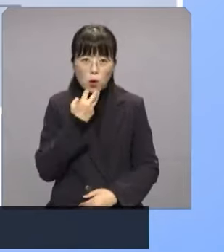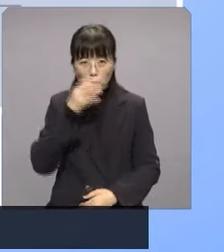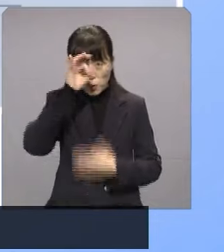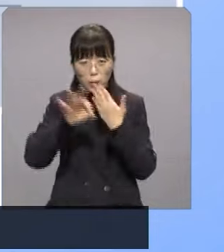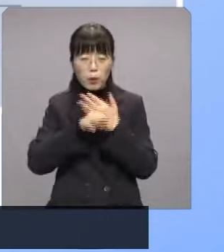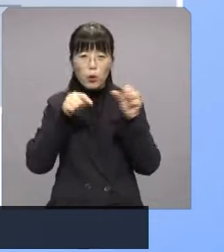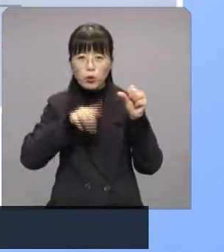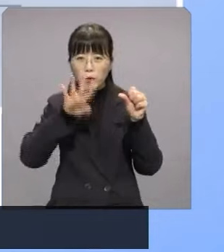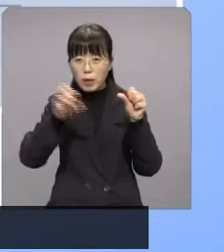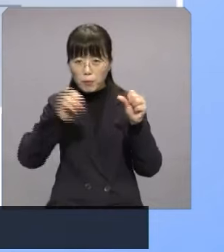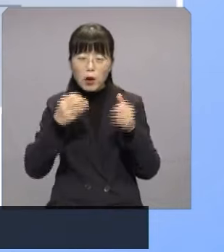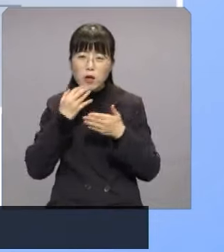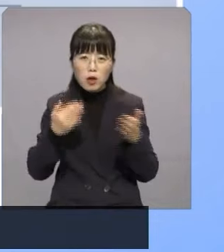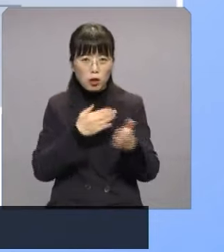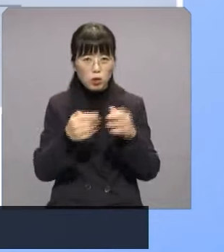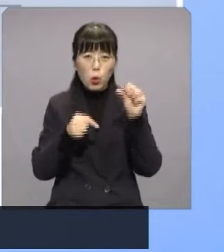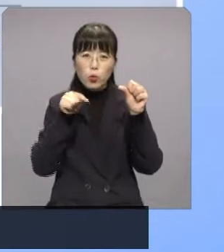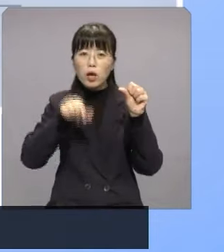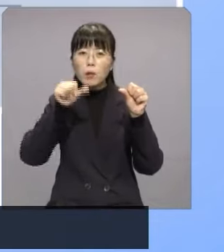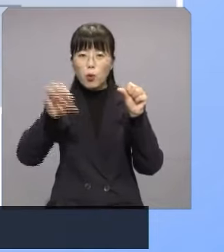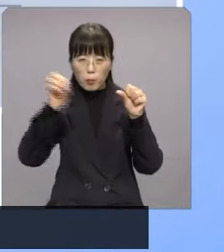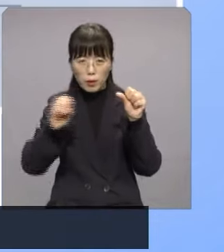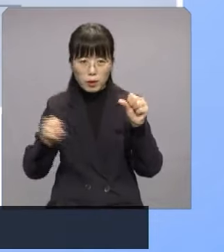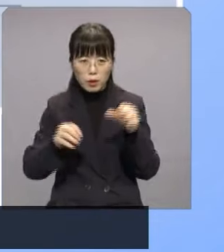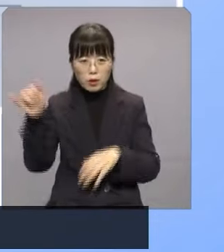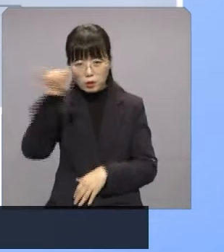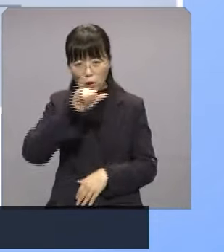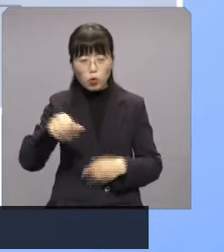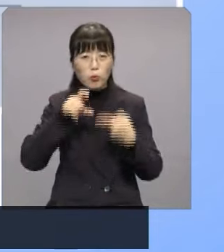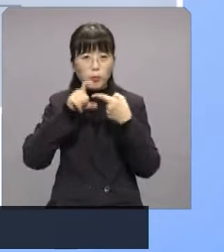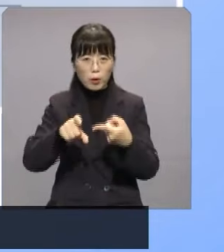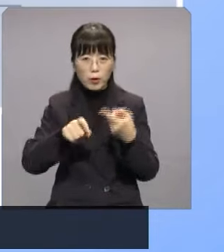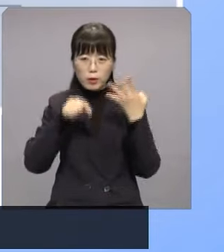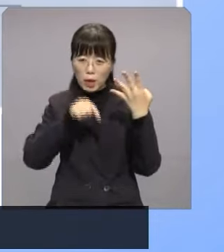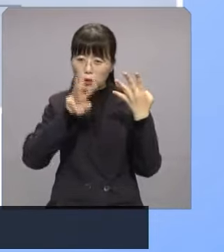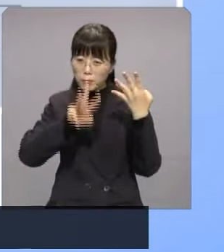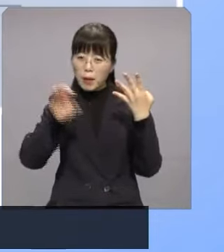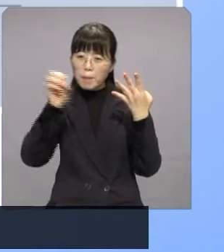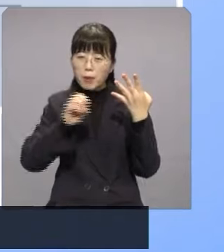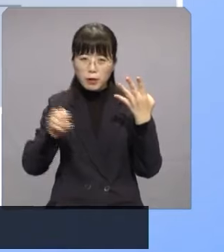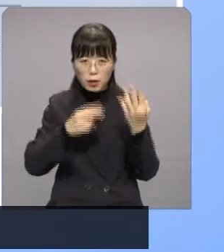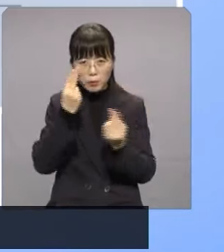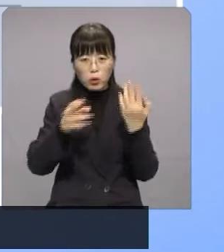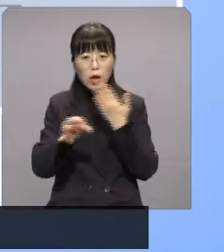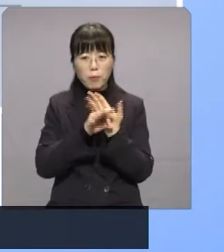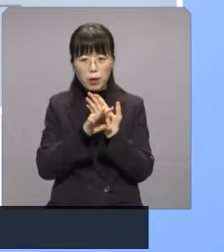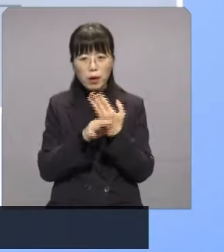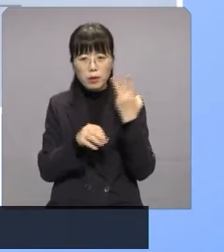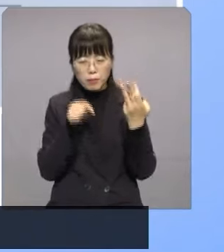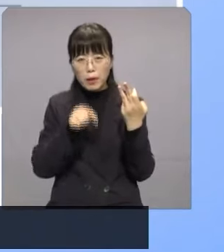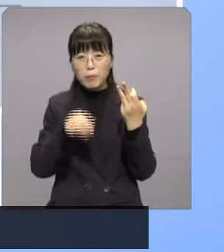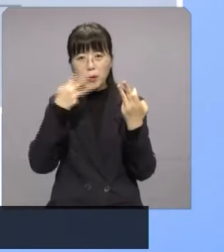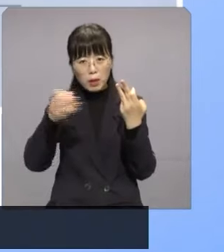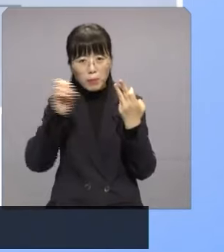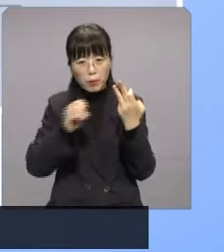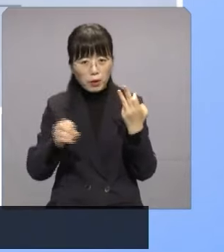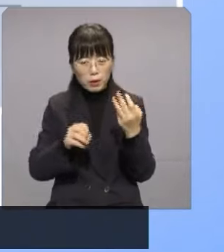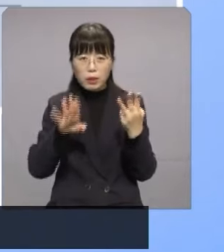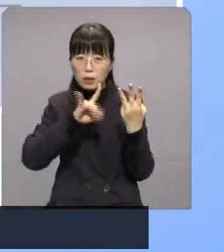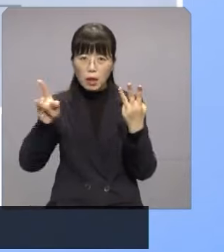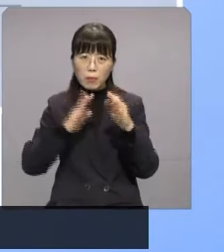경우는 5.4%, 경기도는 5.5%, 전국 평균 4.3%에 비하면 13.3% 인천이라면 거의